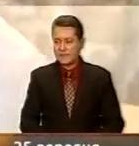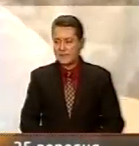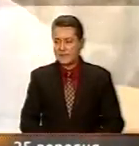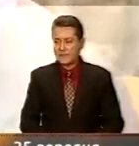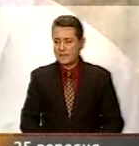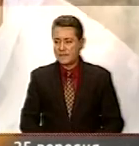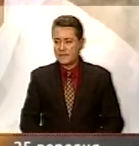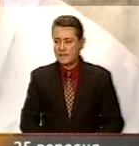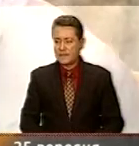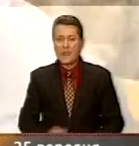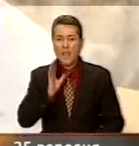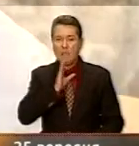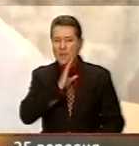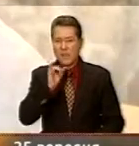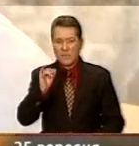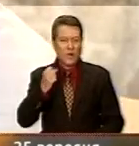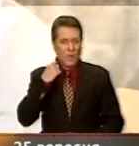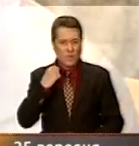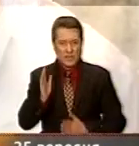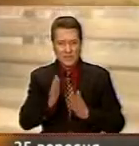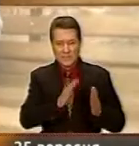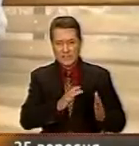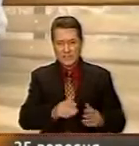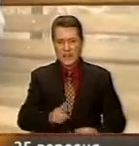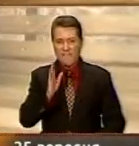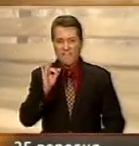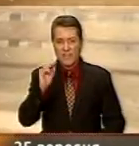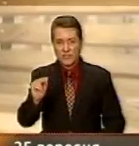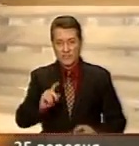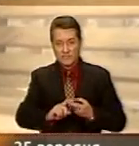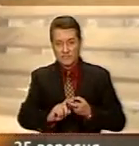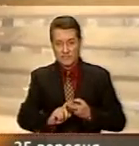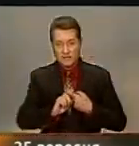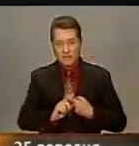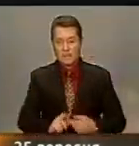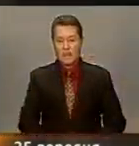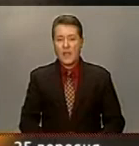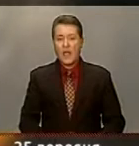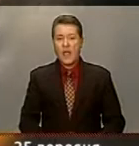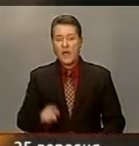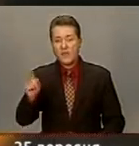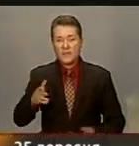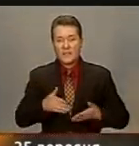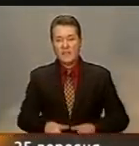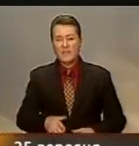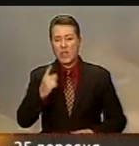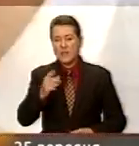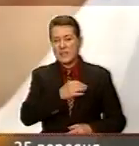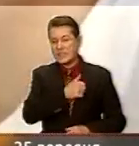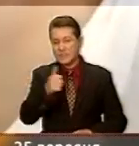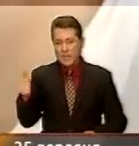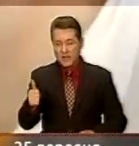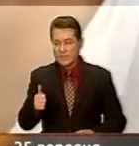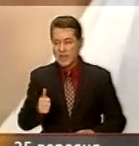мама плохого образу життя вела. І заразила мене. Петрові 16. У цій сім'ї він з'явився одним із перших. Згадує, його